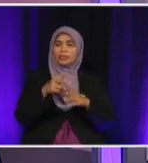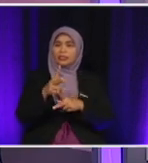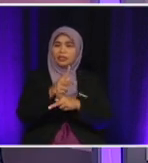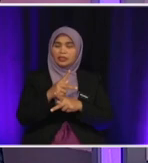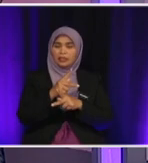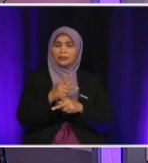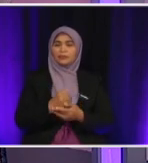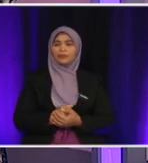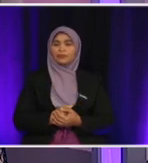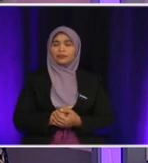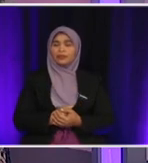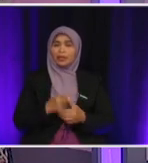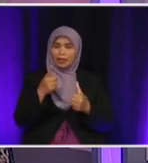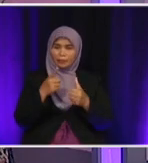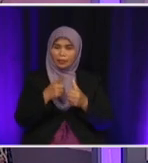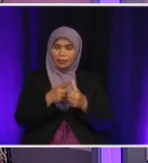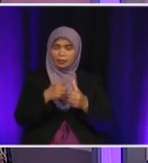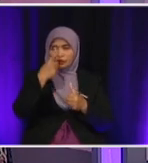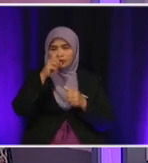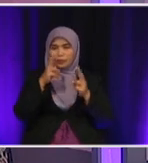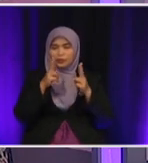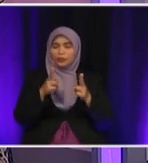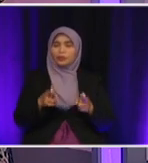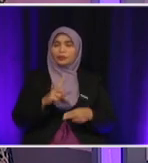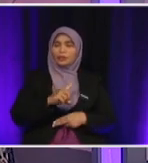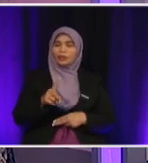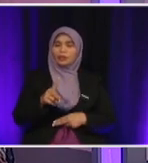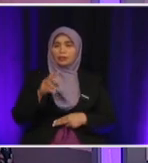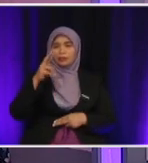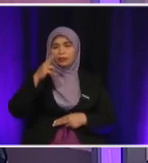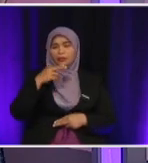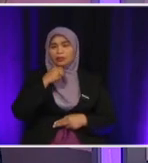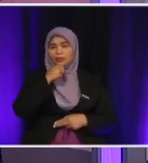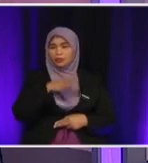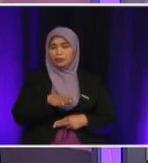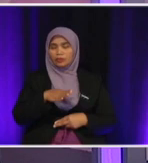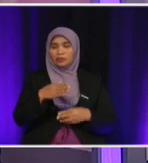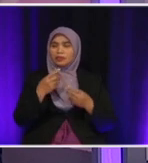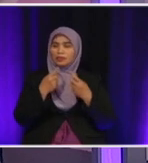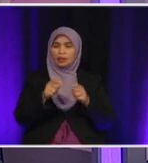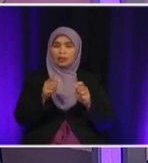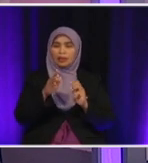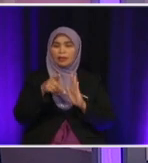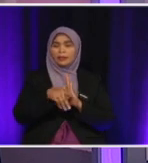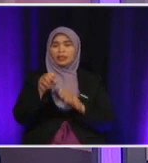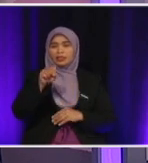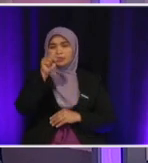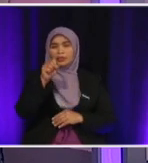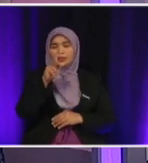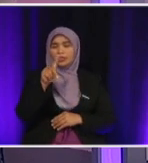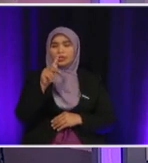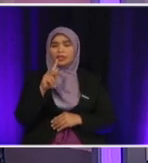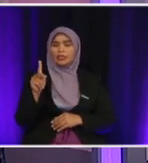pertama untuk umat Islam Rasulullah telah mempersaudarakannya mana kalau untuk masyarakat lain ya Yang bukan Islam